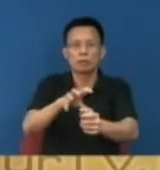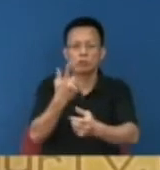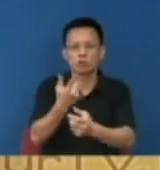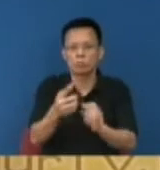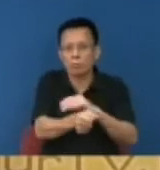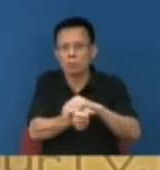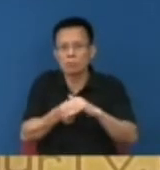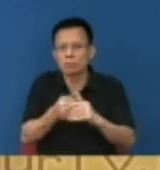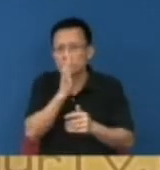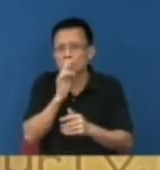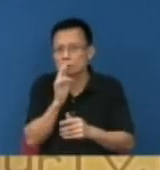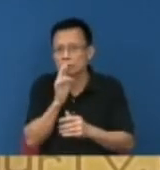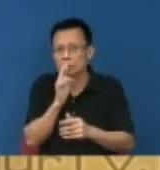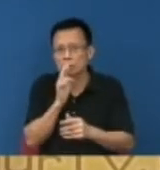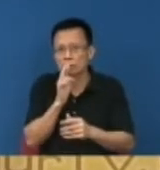即刻